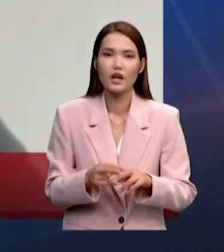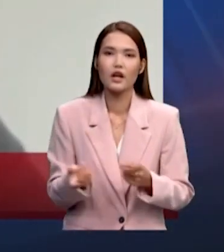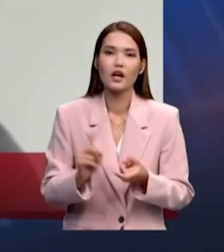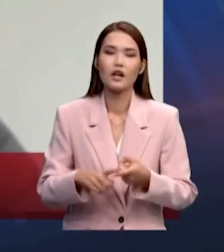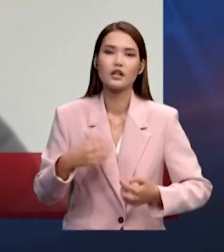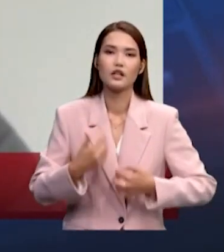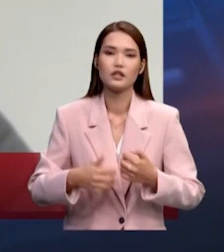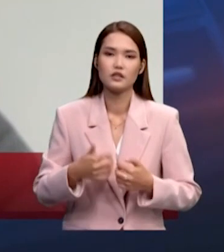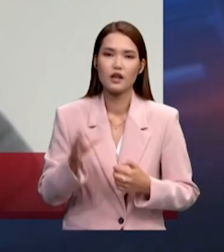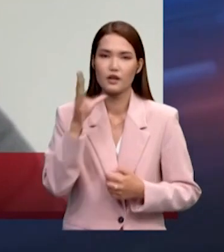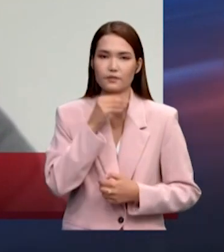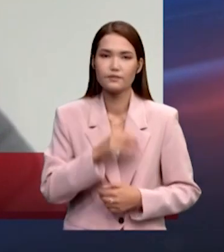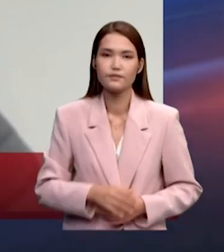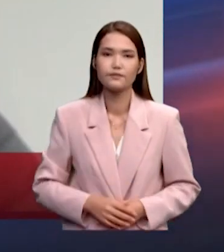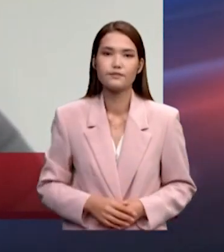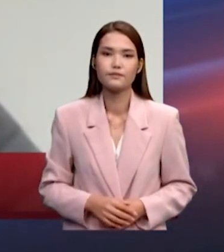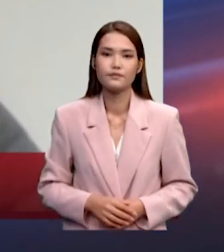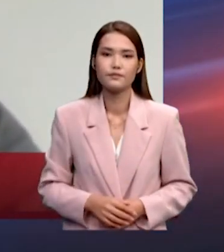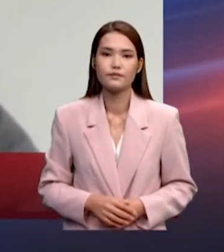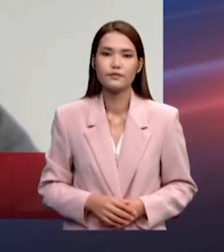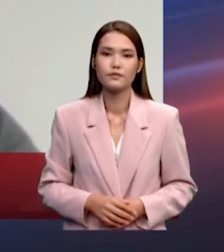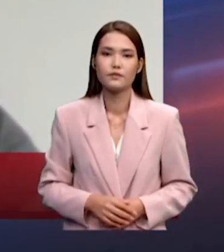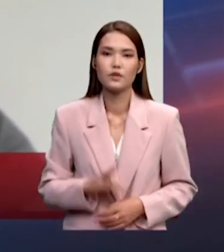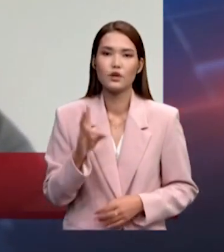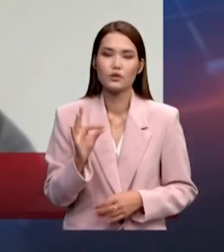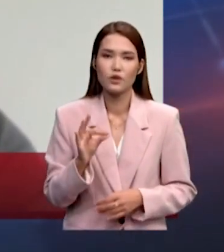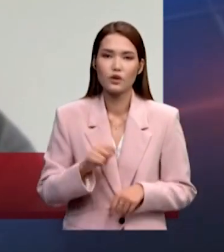для региона на расстоянии там